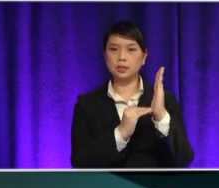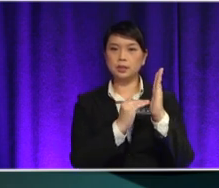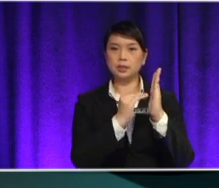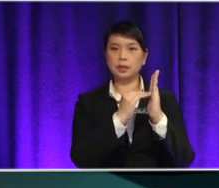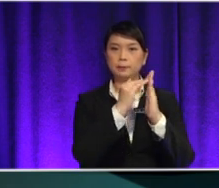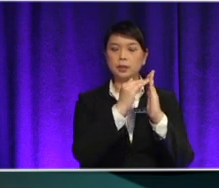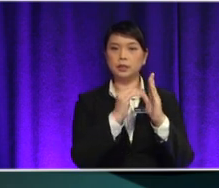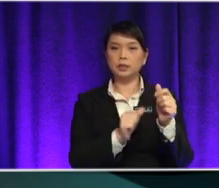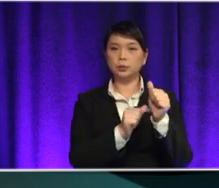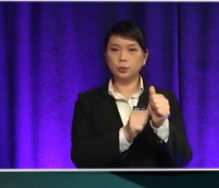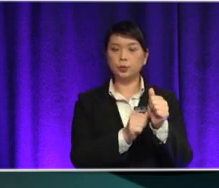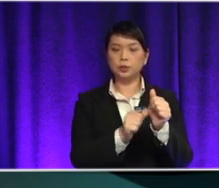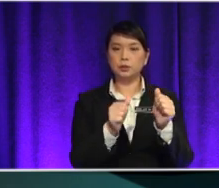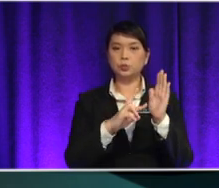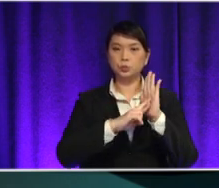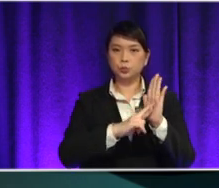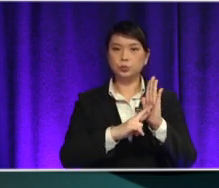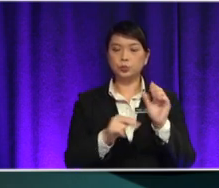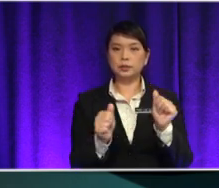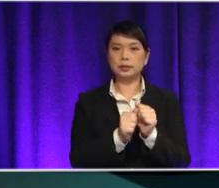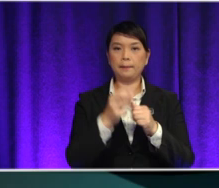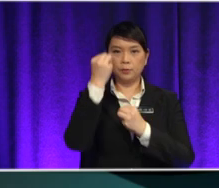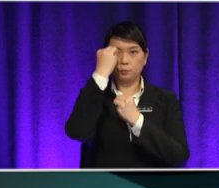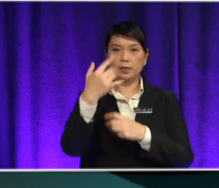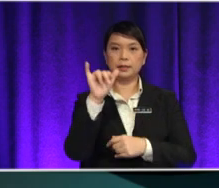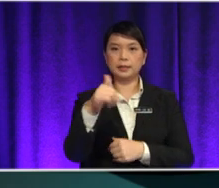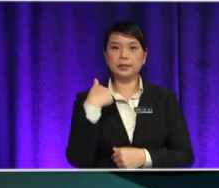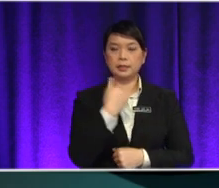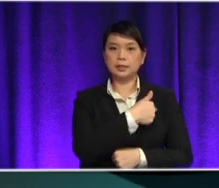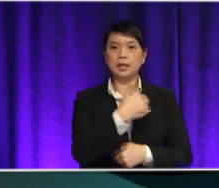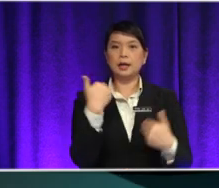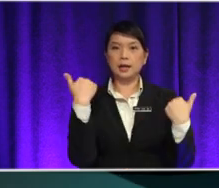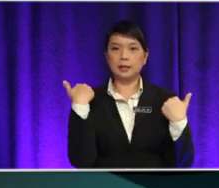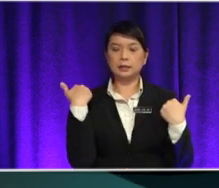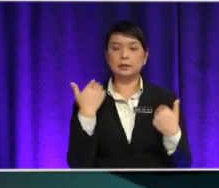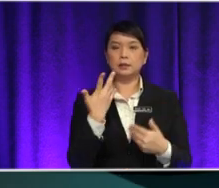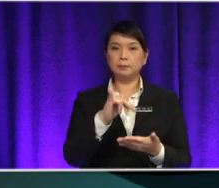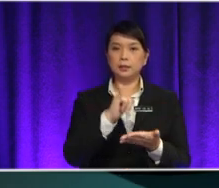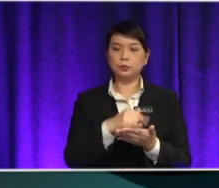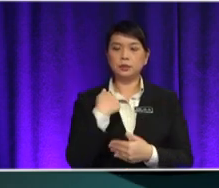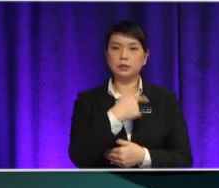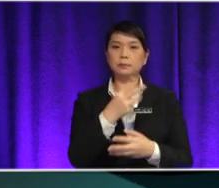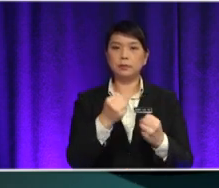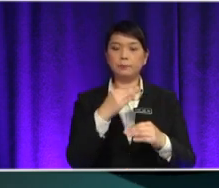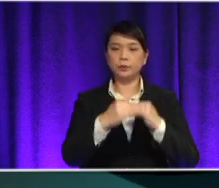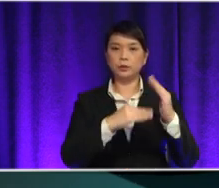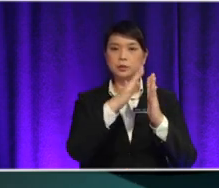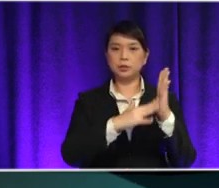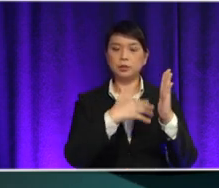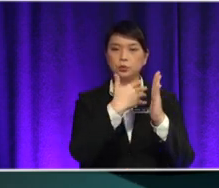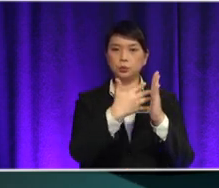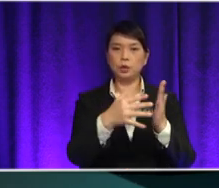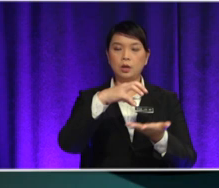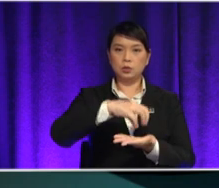dapat. Baik. Dan yang ketiga adalah kita nak bina jadual kekerapan, tapi kekerapan longgokan daripada